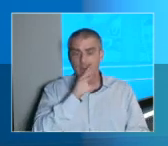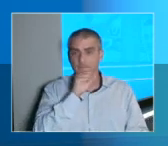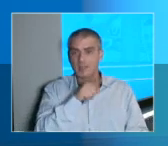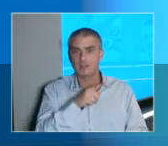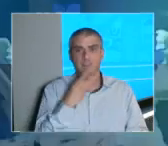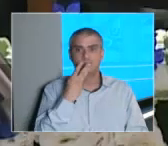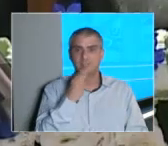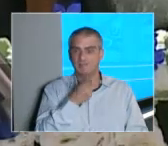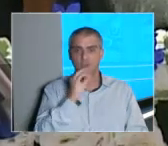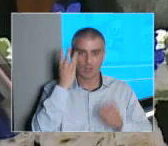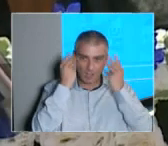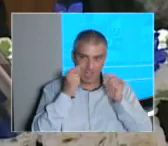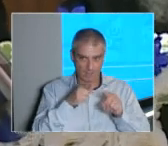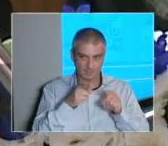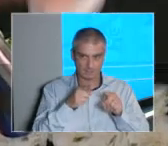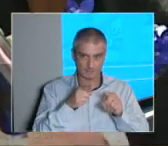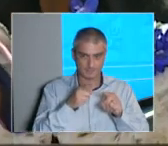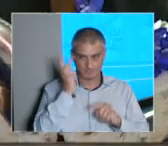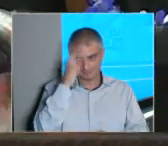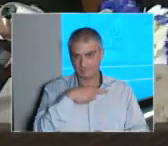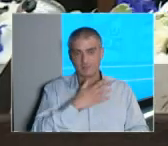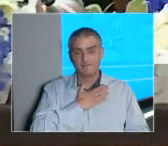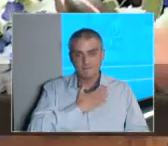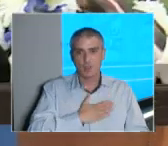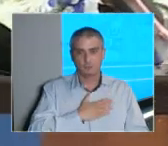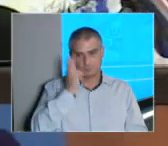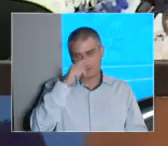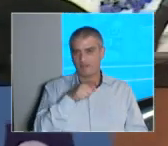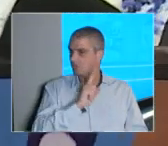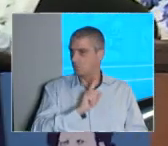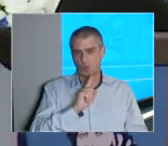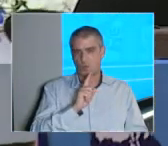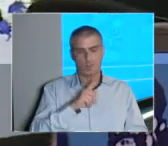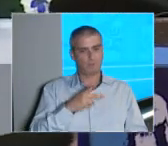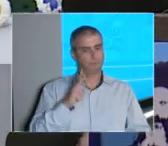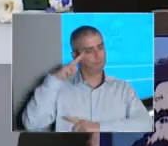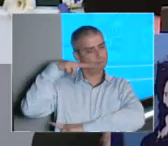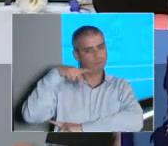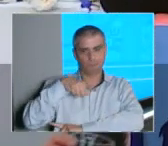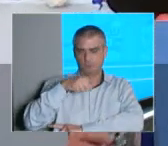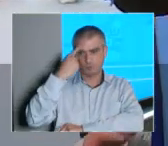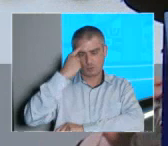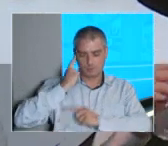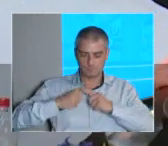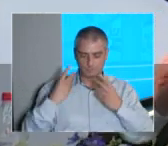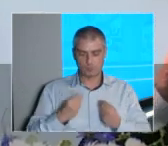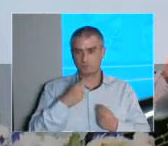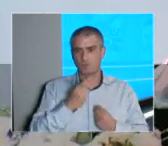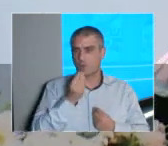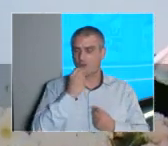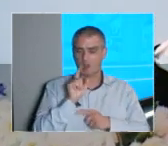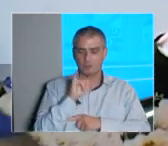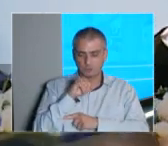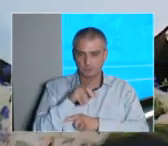מדבר בשפה שהחרדים מבינים ורוצים להבין אותה. הוא לא מתנשא עליהם. הם יודעים היטב שהוא אוכל